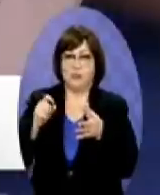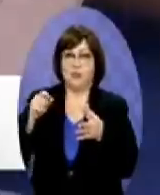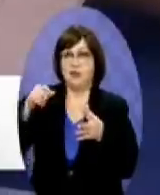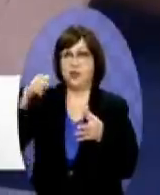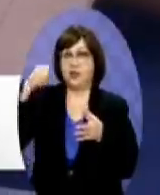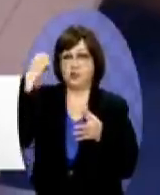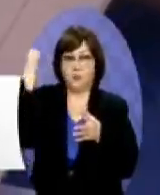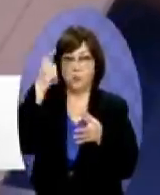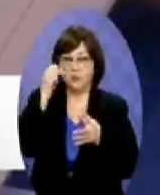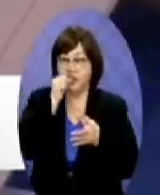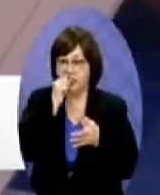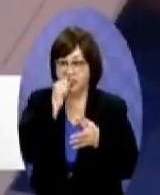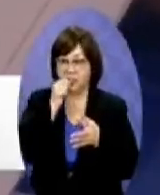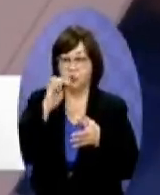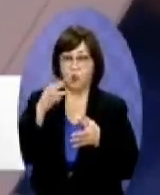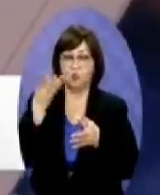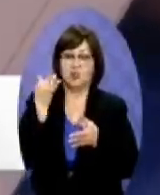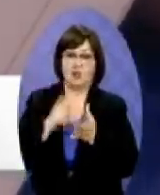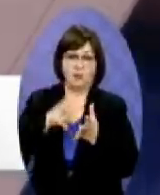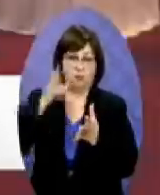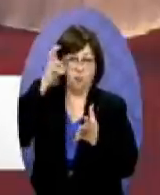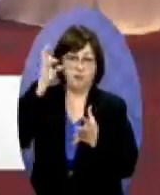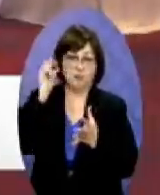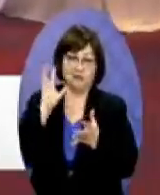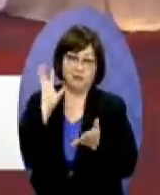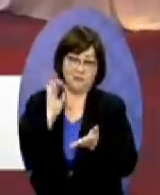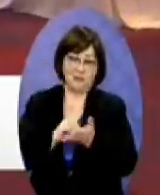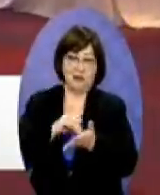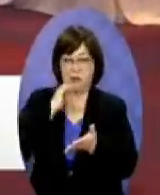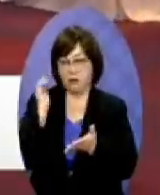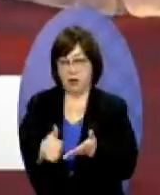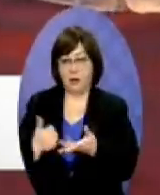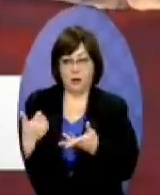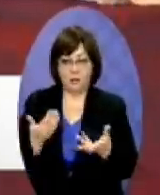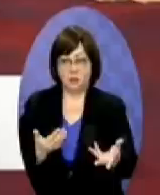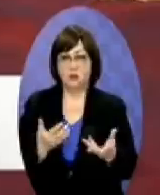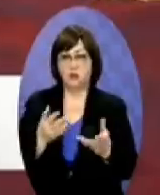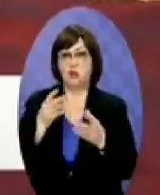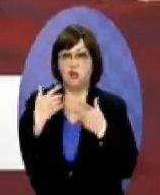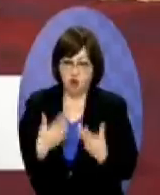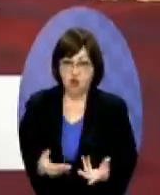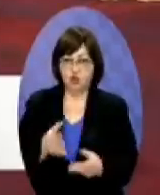боловсруулалтын шаардлагыг хангасан байх болно гэж төслийн багийнхан хэлж байсан юм а.